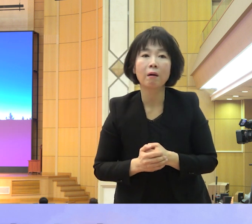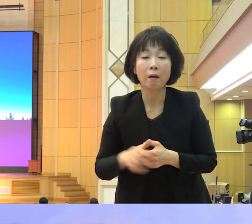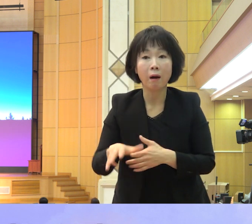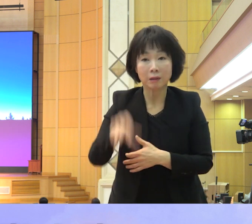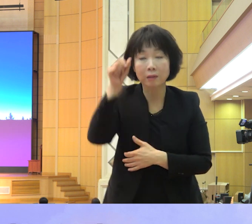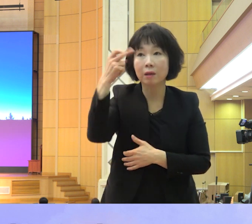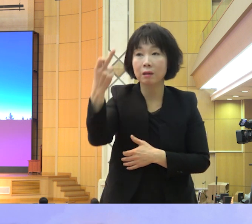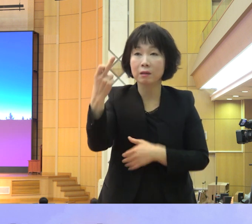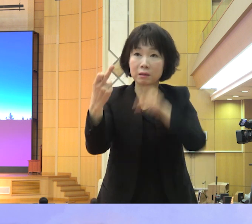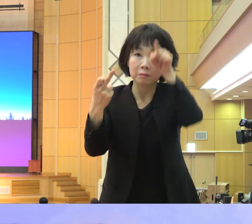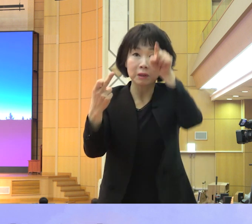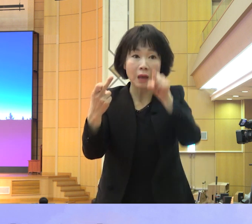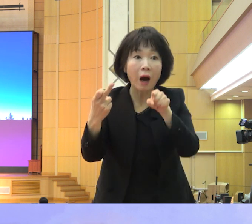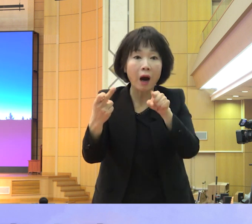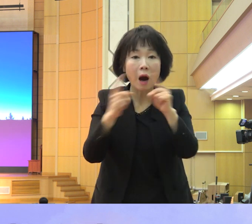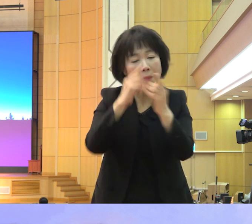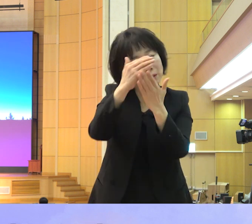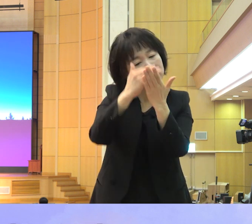창세기의 12장부터